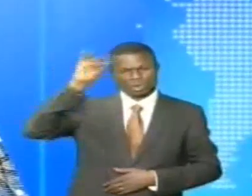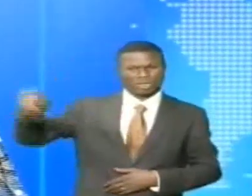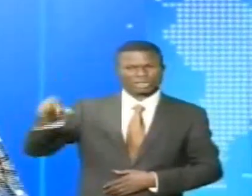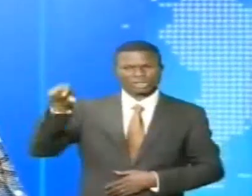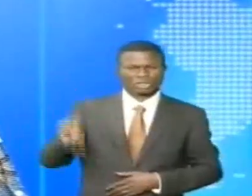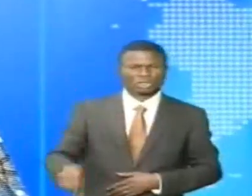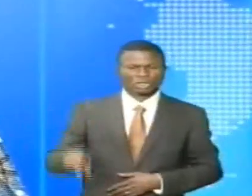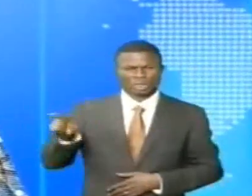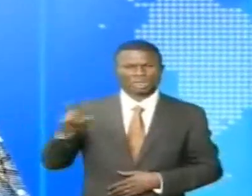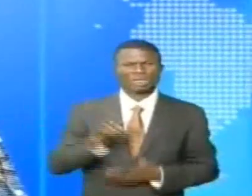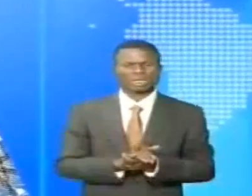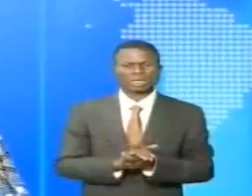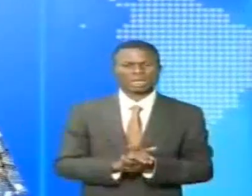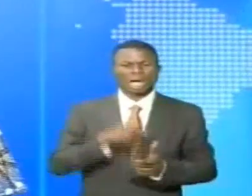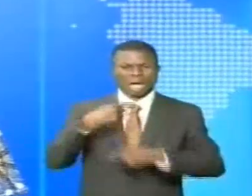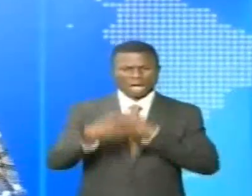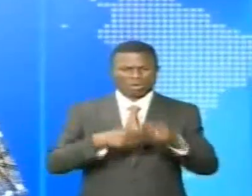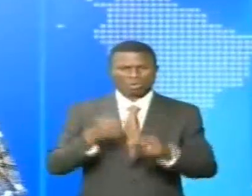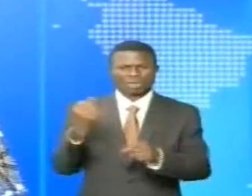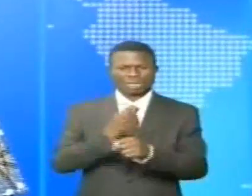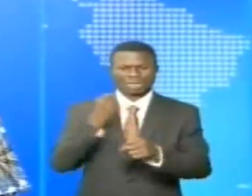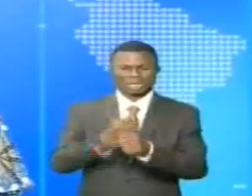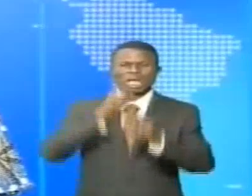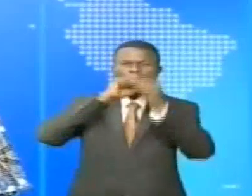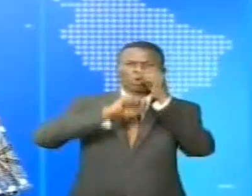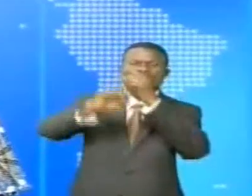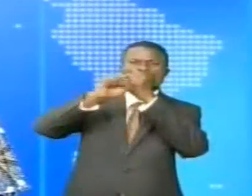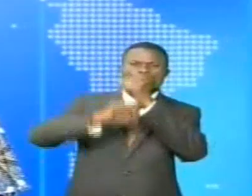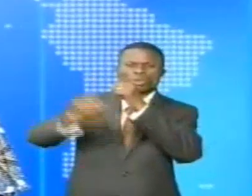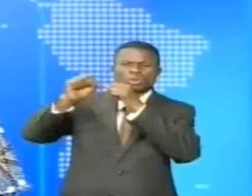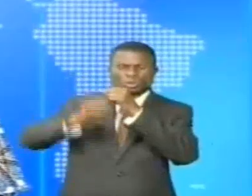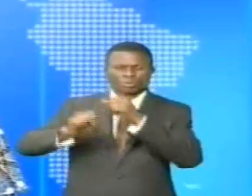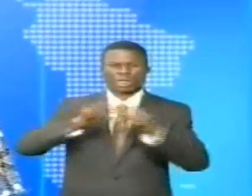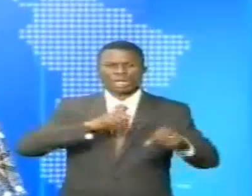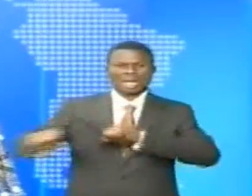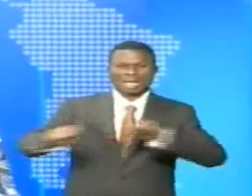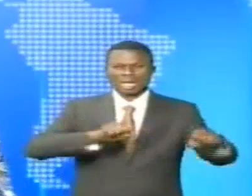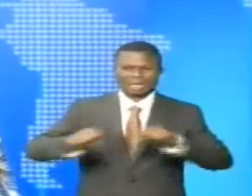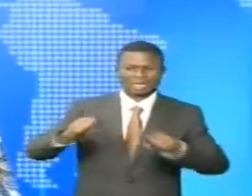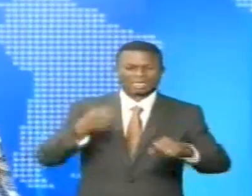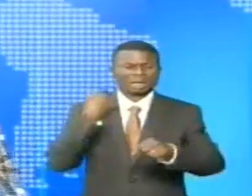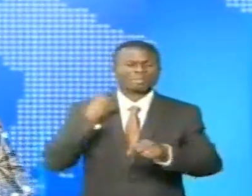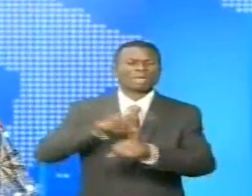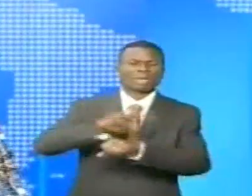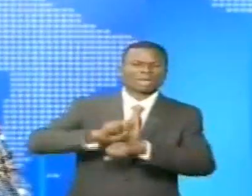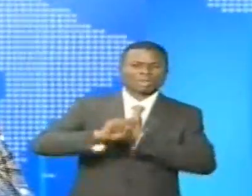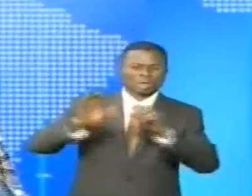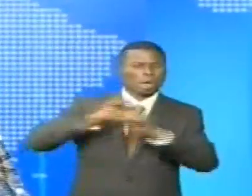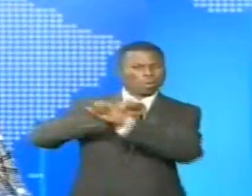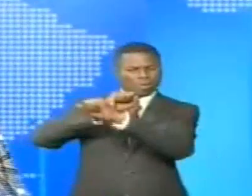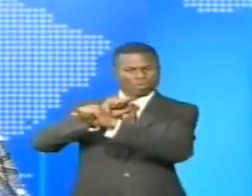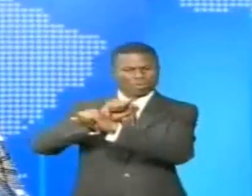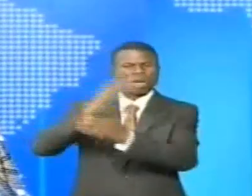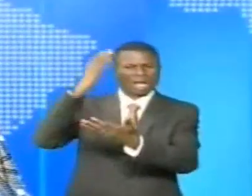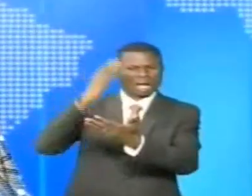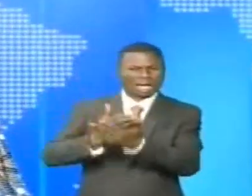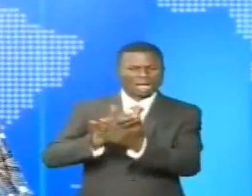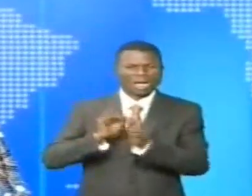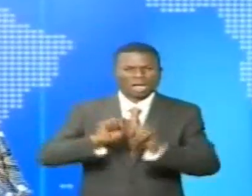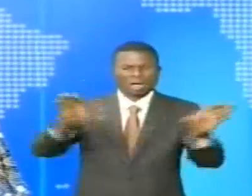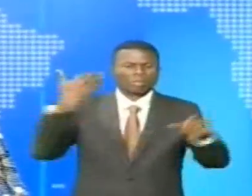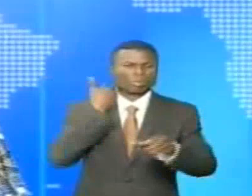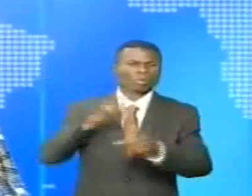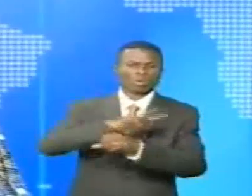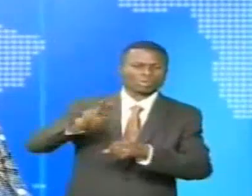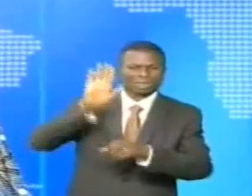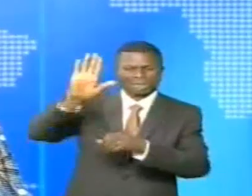Kiaboula, lui, a procédé au lancement de la campagne de dépistage volontaire, une manière pour lui de prévenir et lutter contre les coronavirus dans